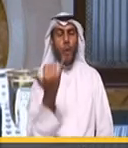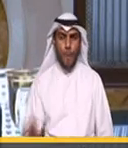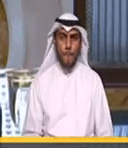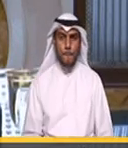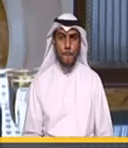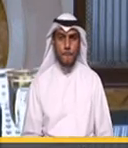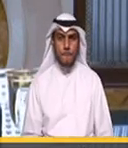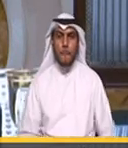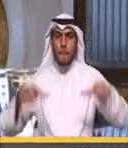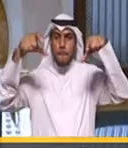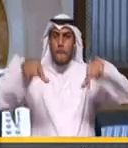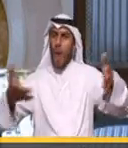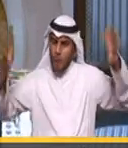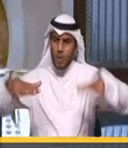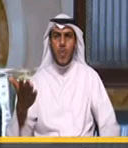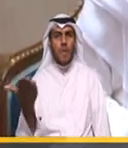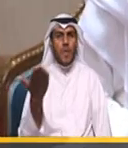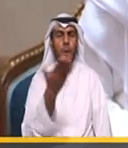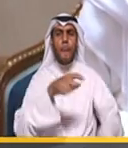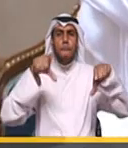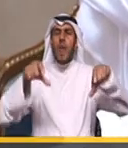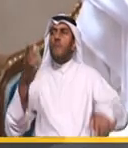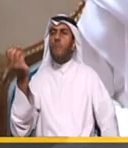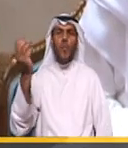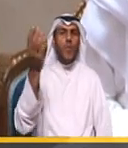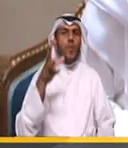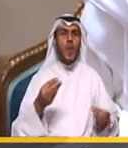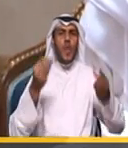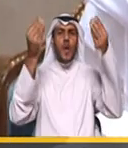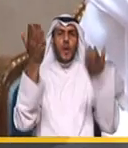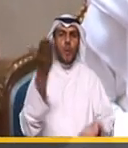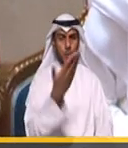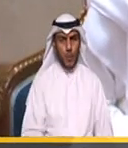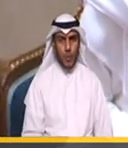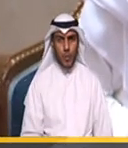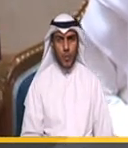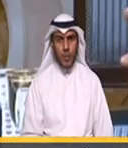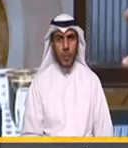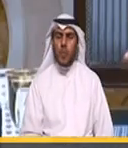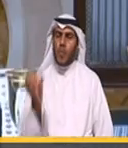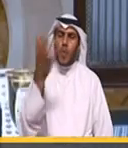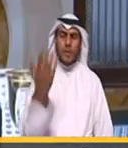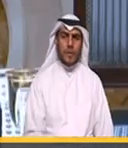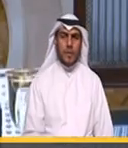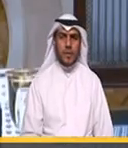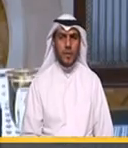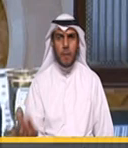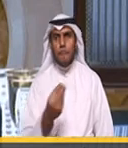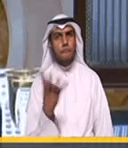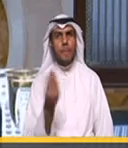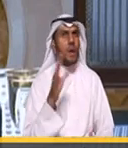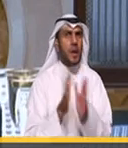عندكم ملاعب رياضية كثيرة. حيث كم مدرسة؟ 110 تقريبا طول عمرك.